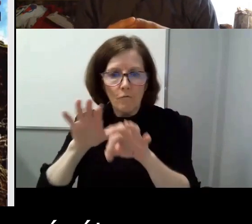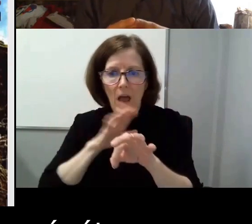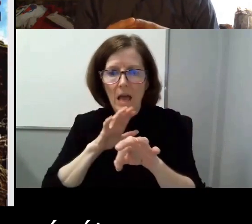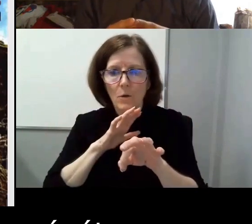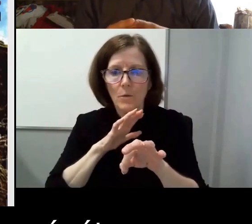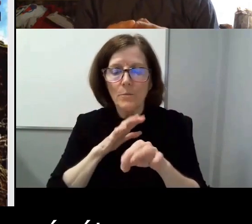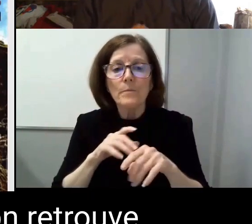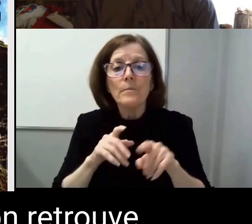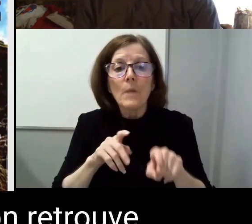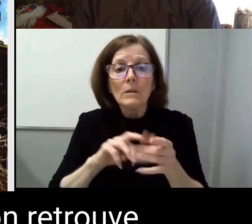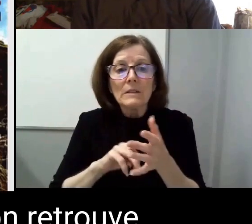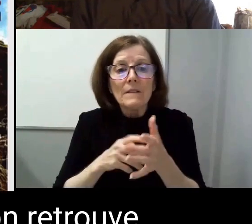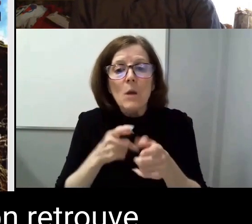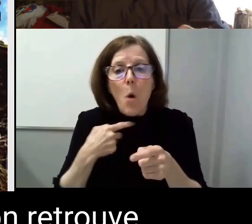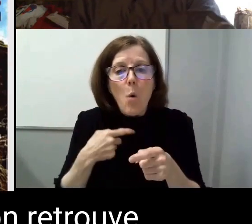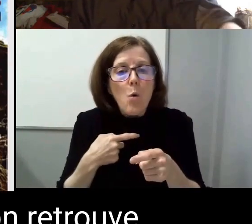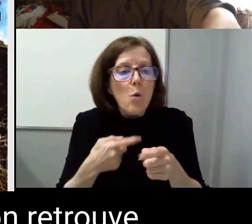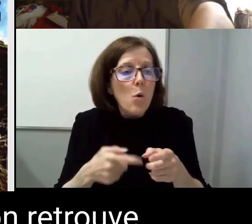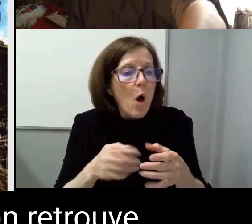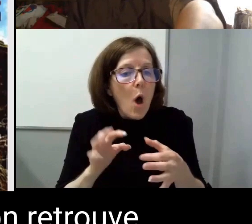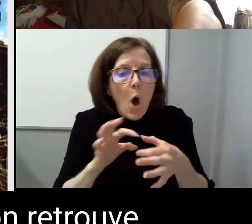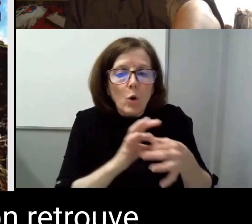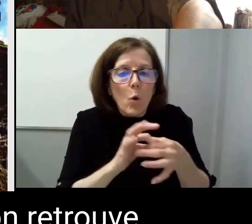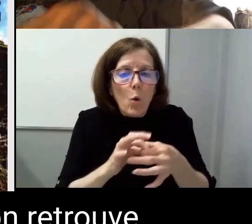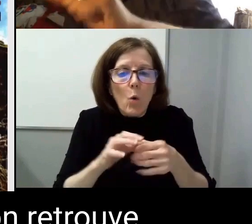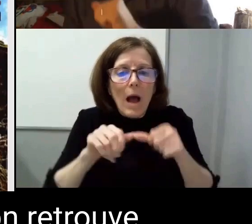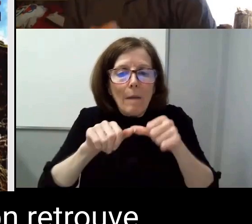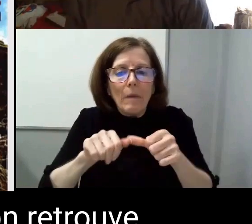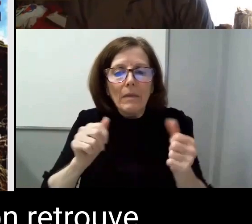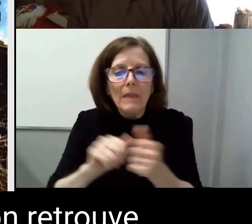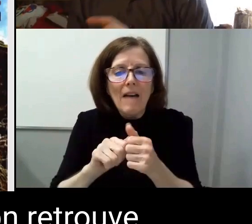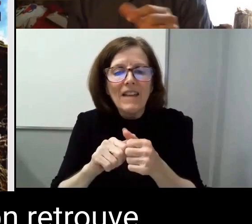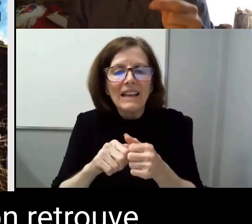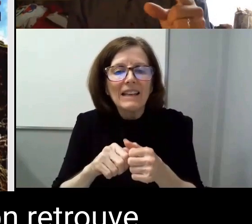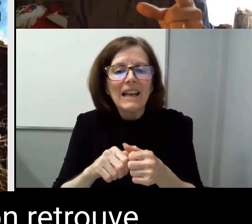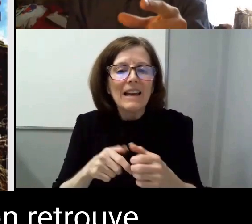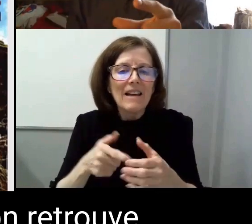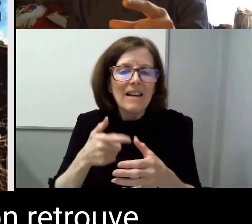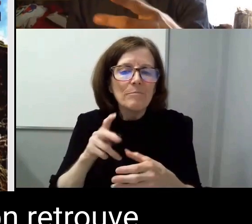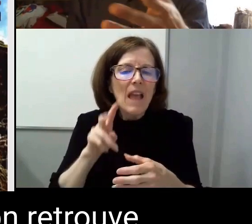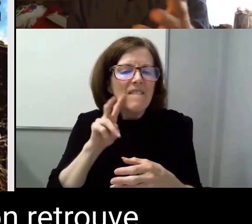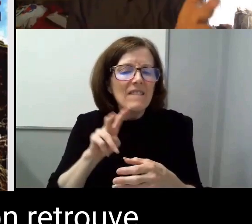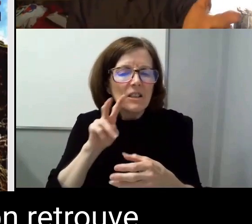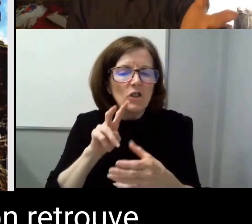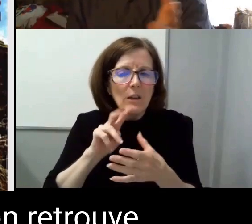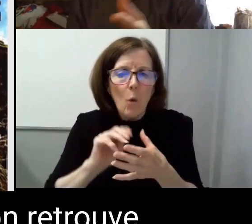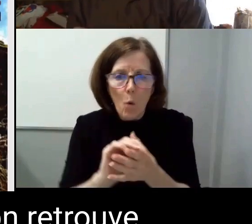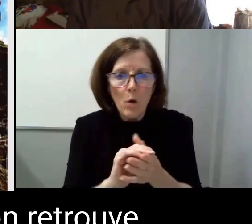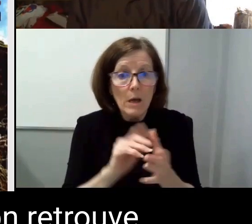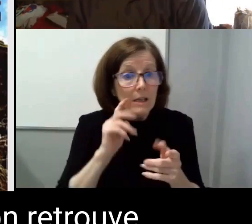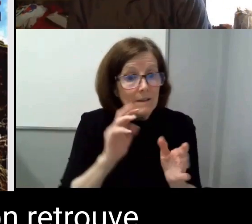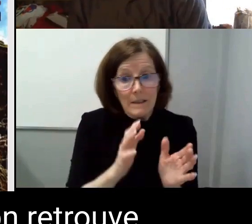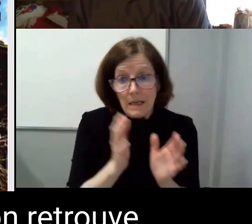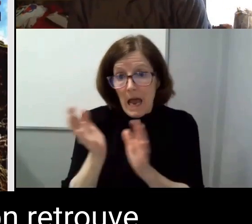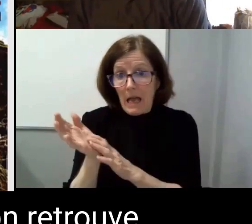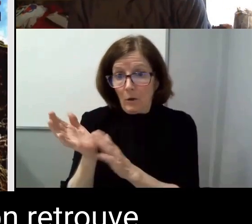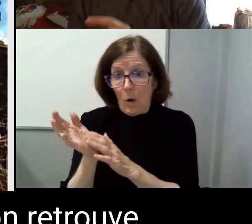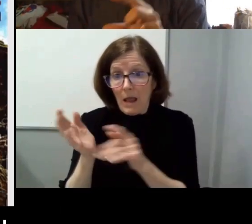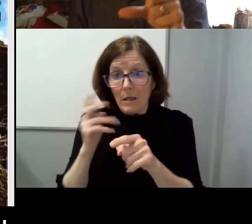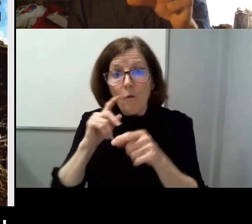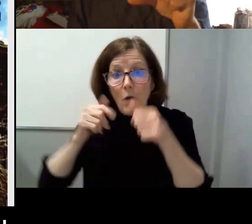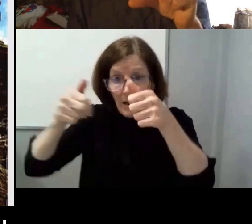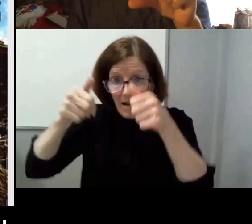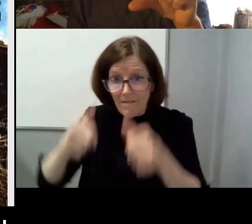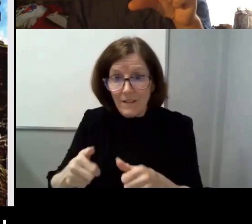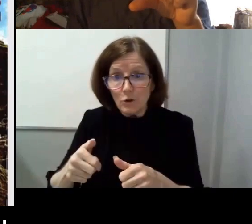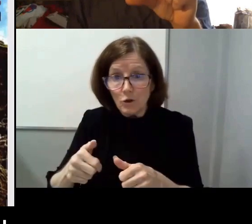les végétaux. Donc, à droite, en bas, là, à 4 heures, on retrouve là, une affiche hein, d'un symposium sur les mycorhizes. Puis,